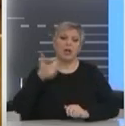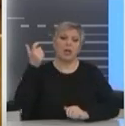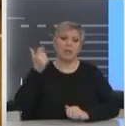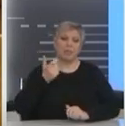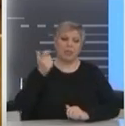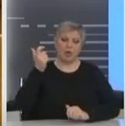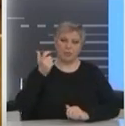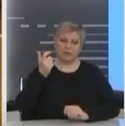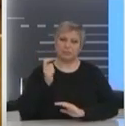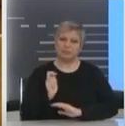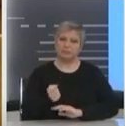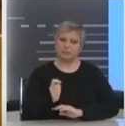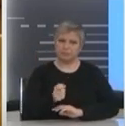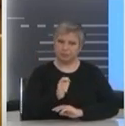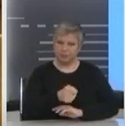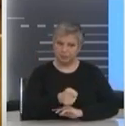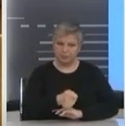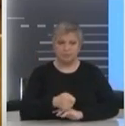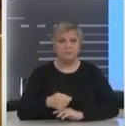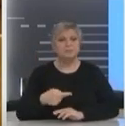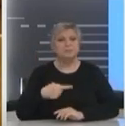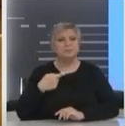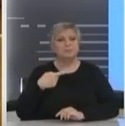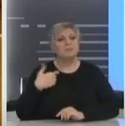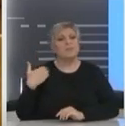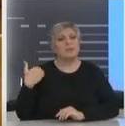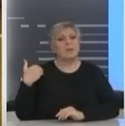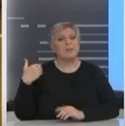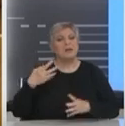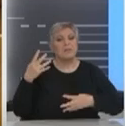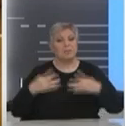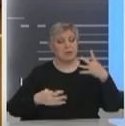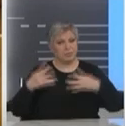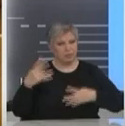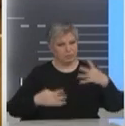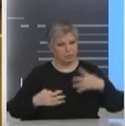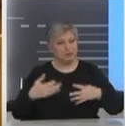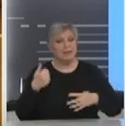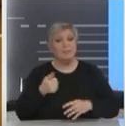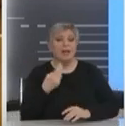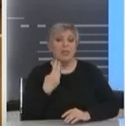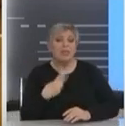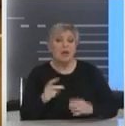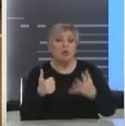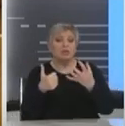Στον προηγούμενο προϋπολογισμό εγκρίναμε 260 εκατομμύρια ευρώ